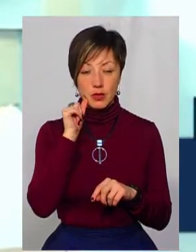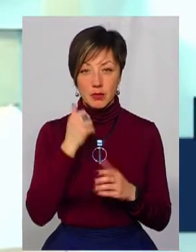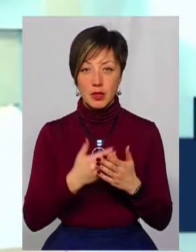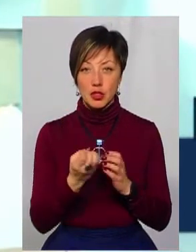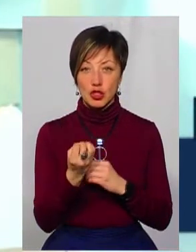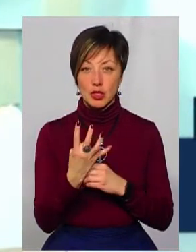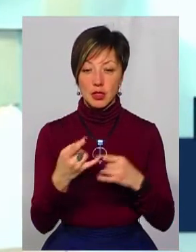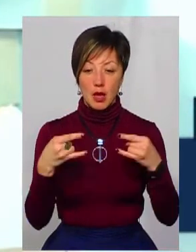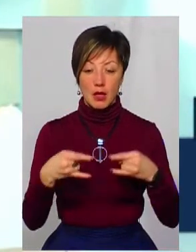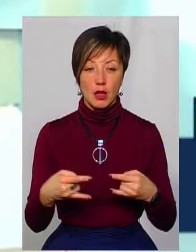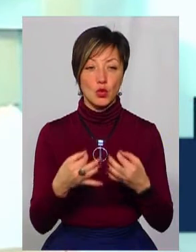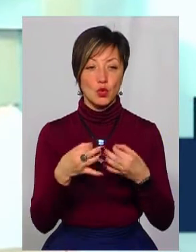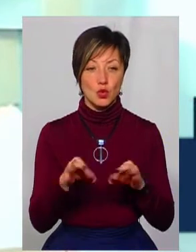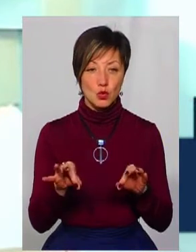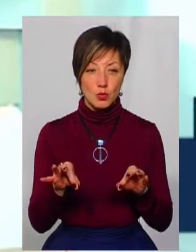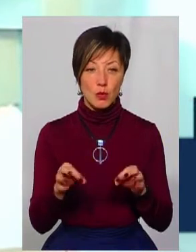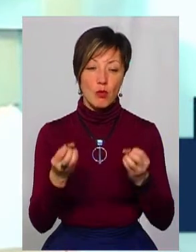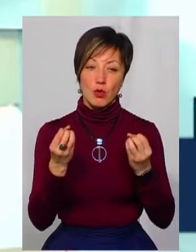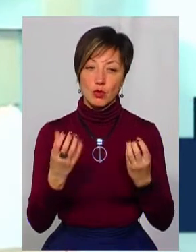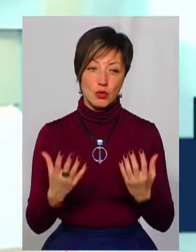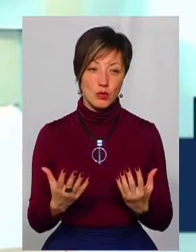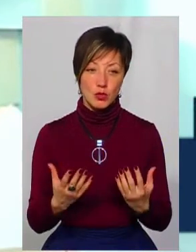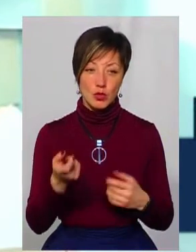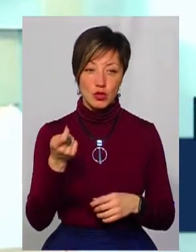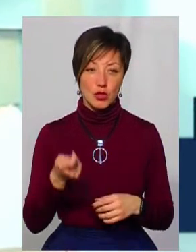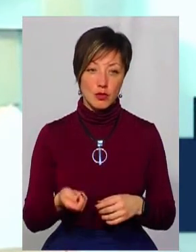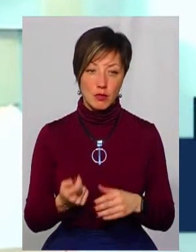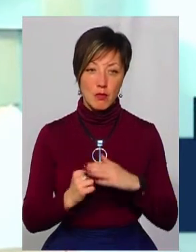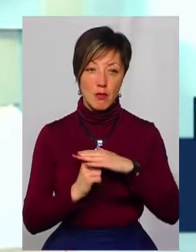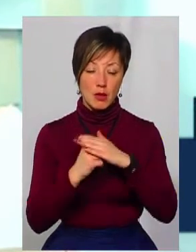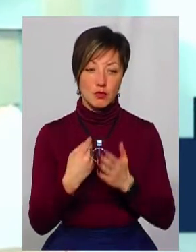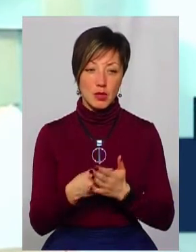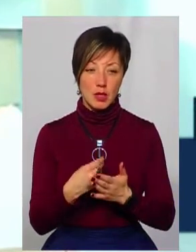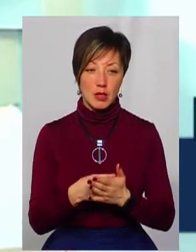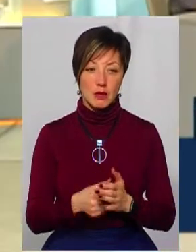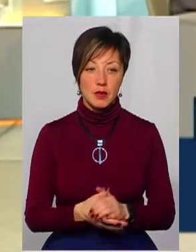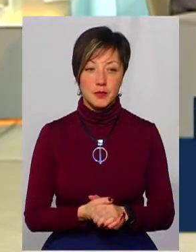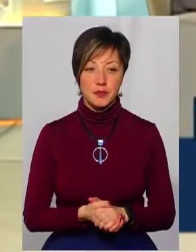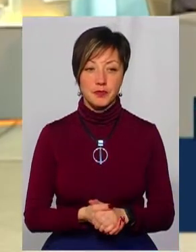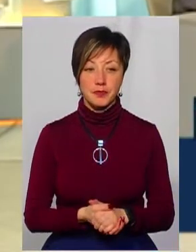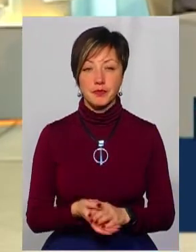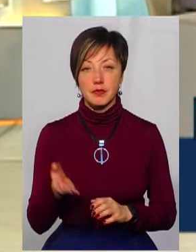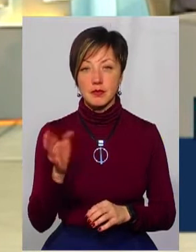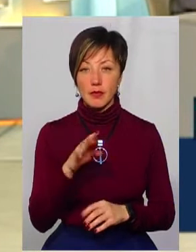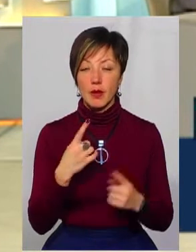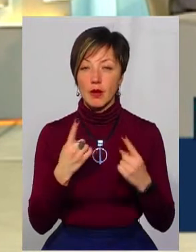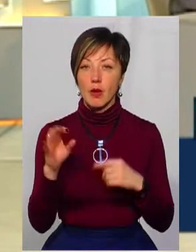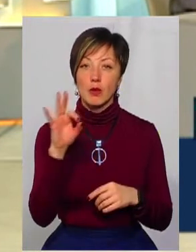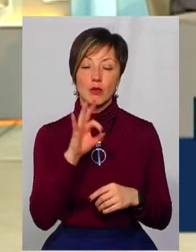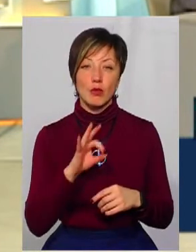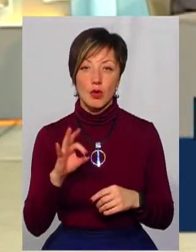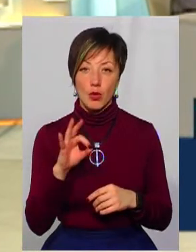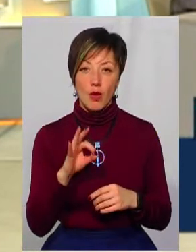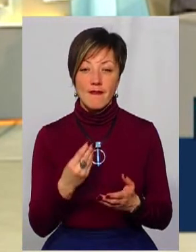близько 14 каналів доступно в самому простому, самому дешевшому базовому тарифі. До речі, давайте поговоримо про